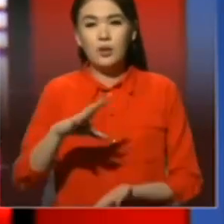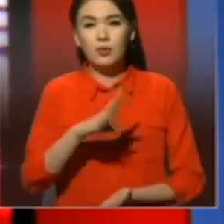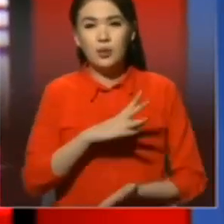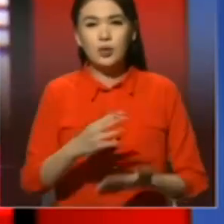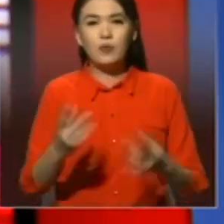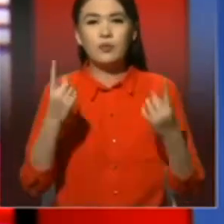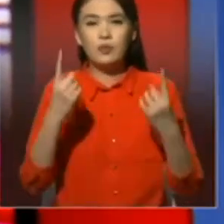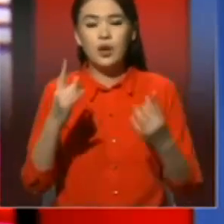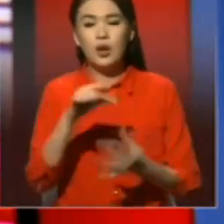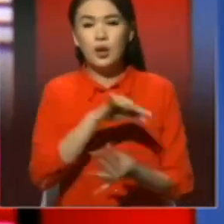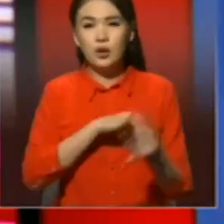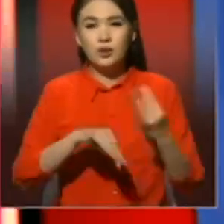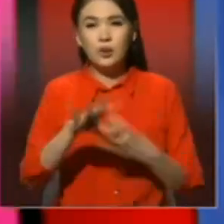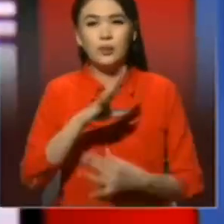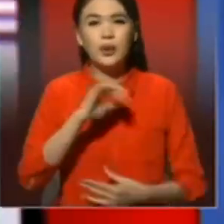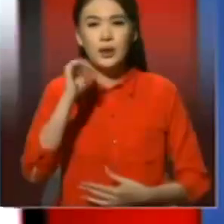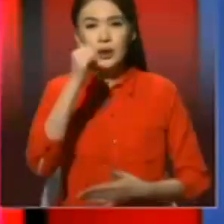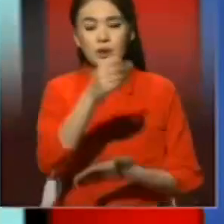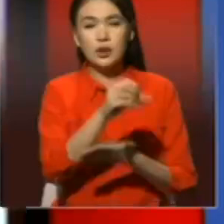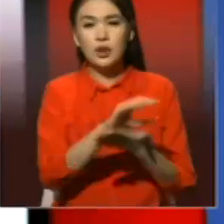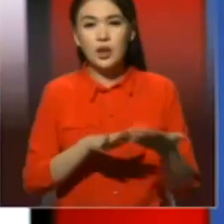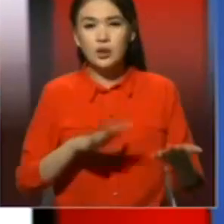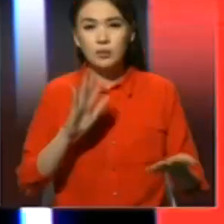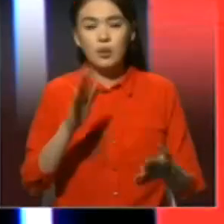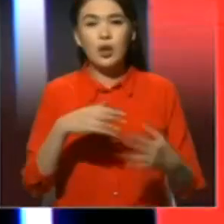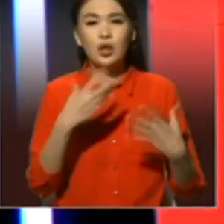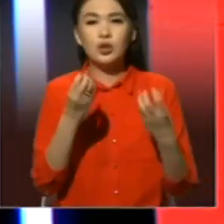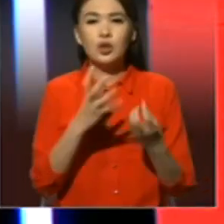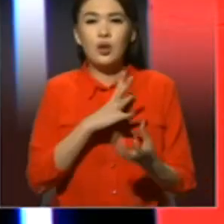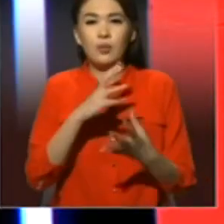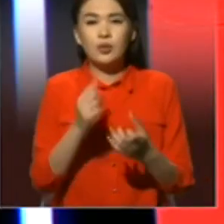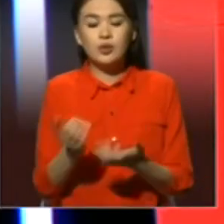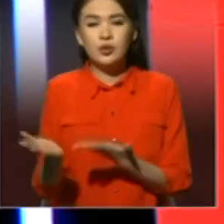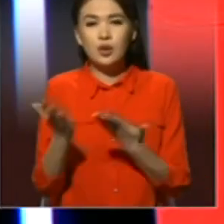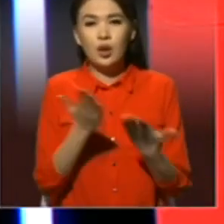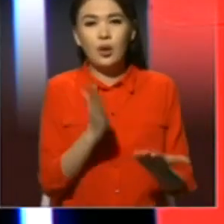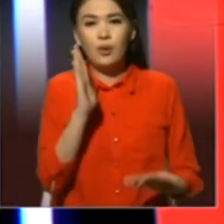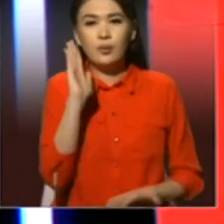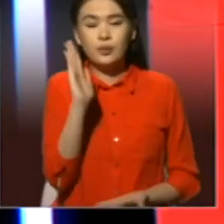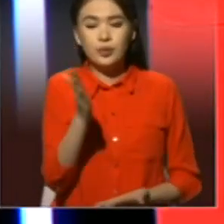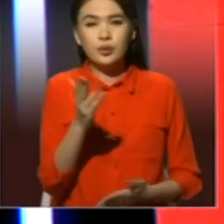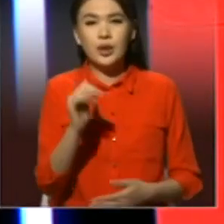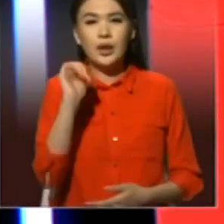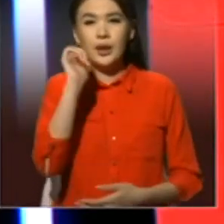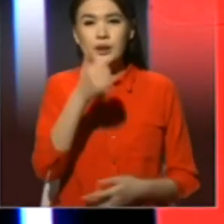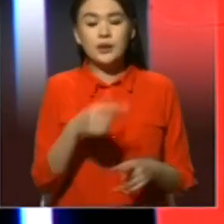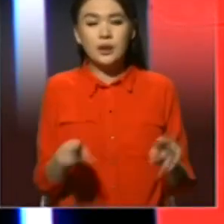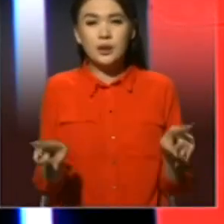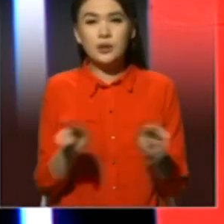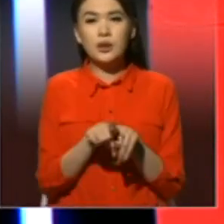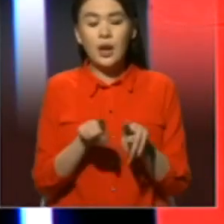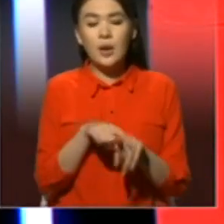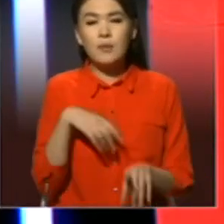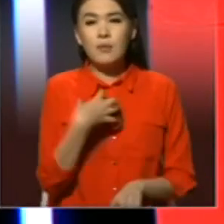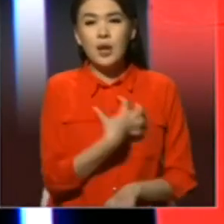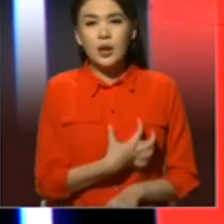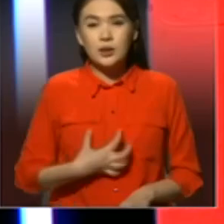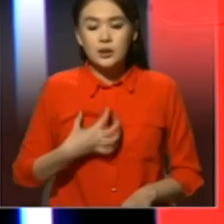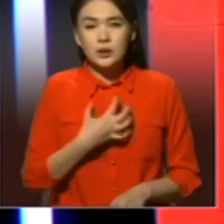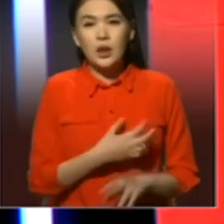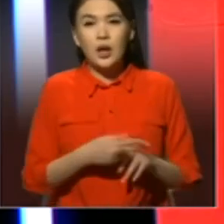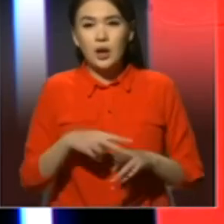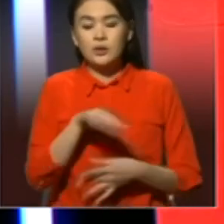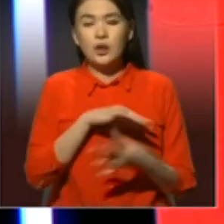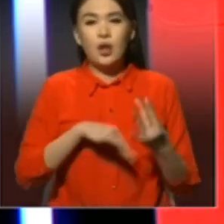тақырып. Ертең жалғасы болады. Тағы да шақырып қалуымыз мүмкін студиямызға. Сондықтан ертеңде біз маңызды